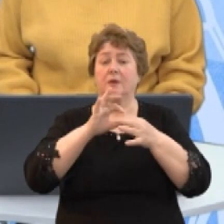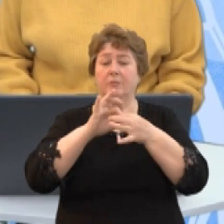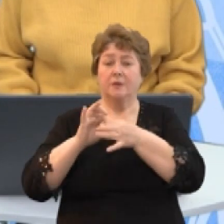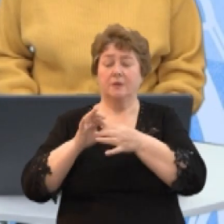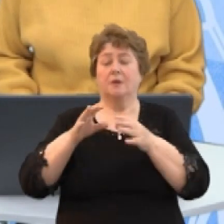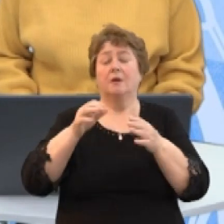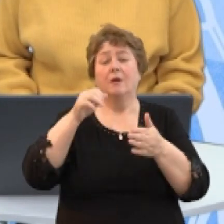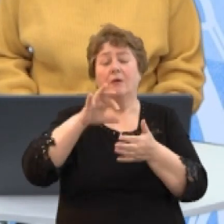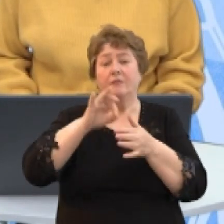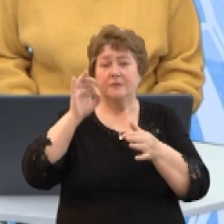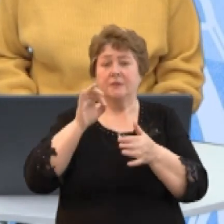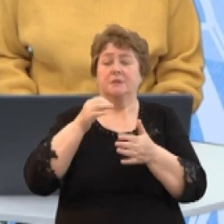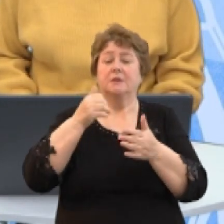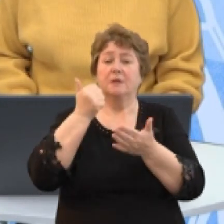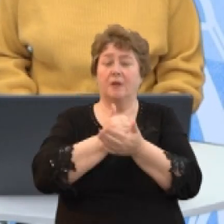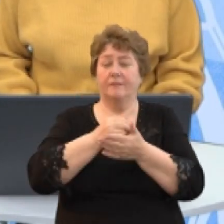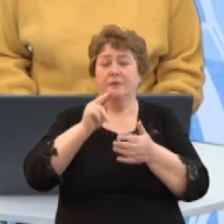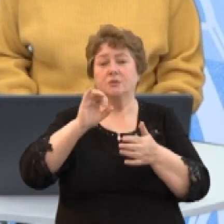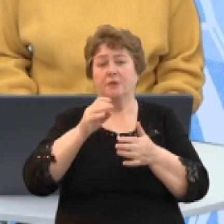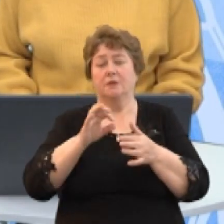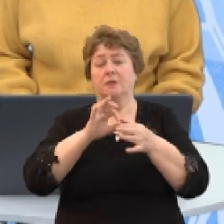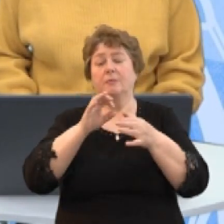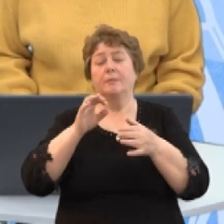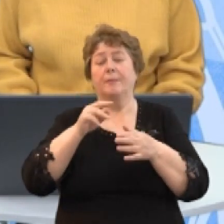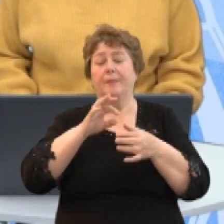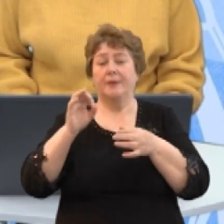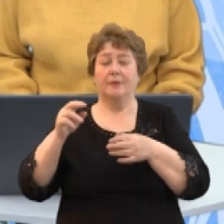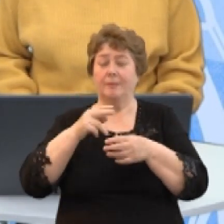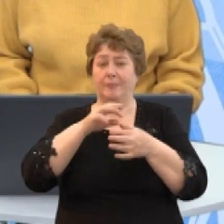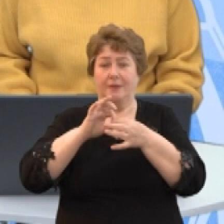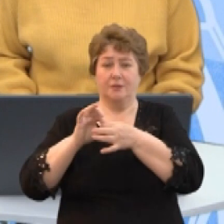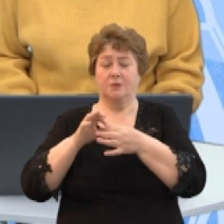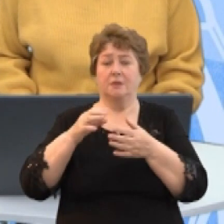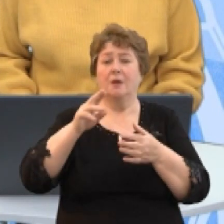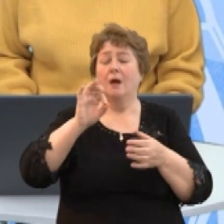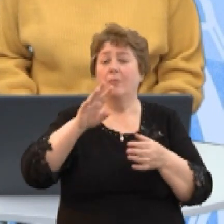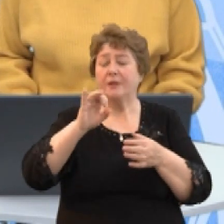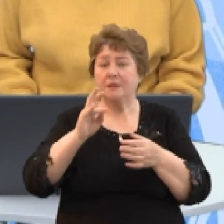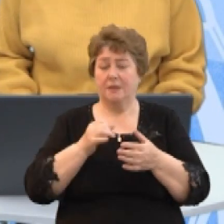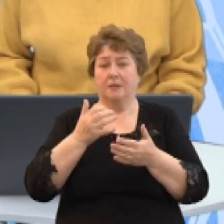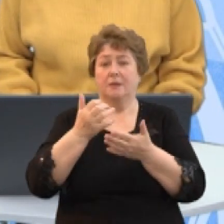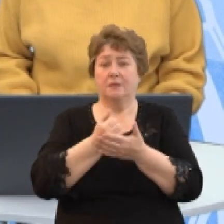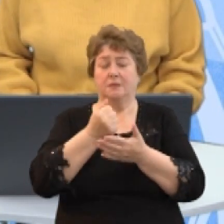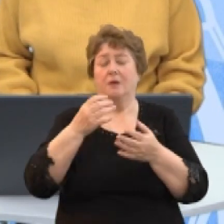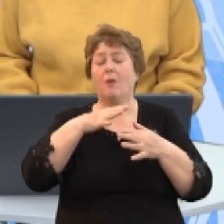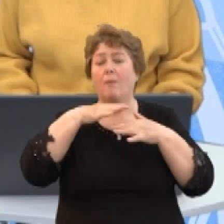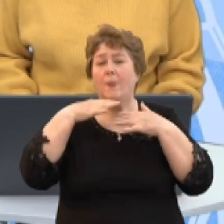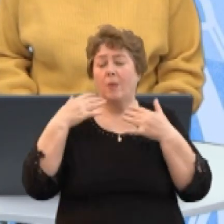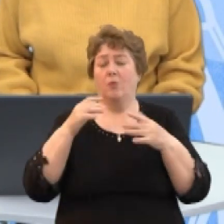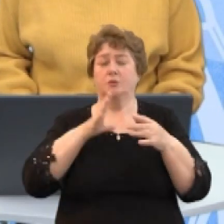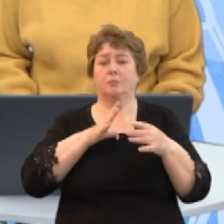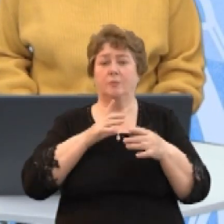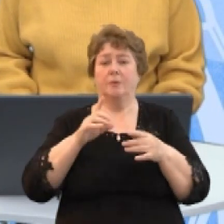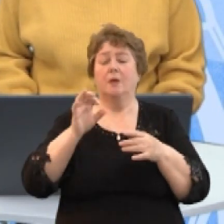главные члены предложения и определение постарайтесь чтобы у вас в тексте было много определений